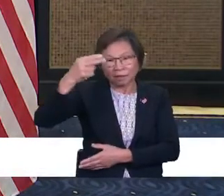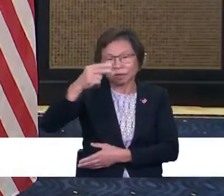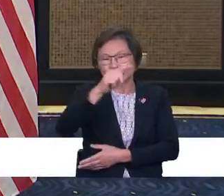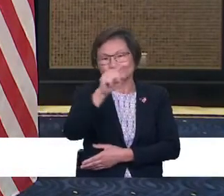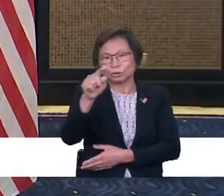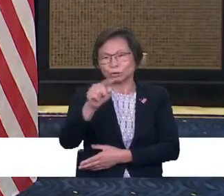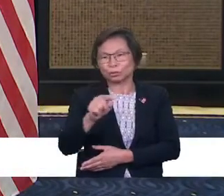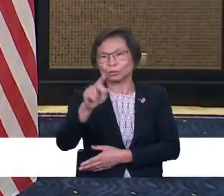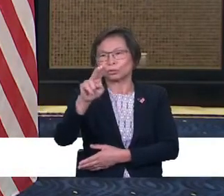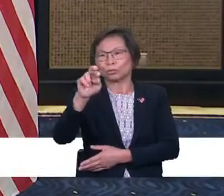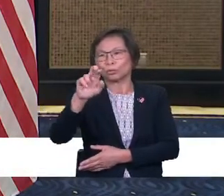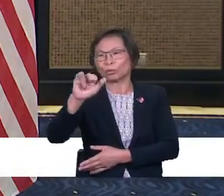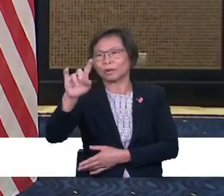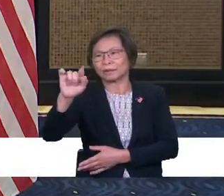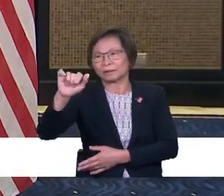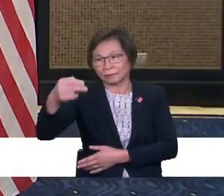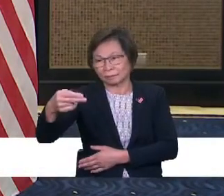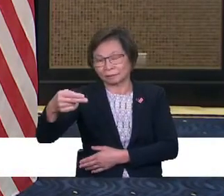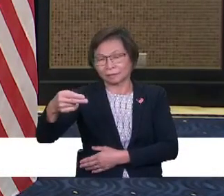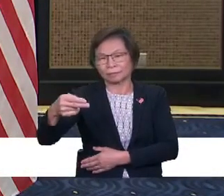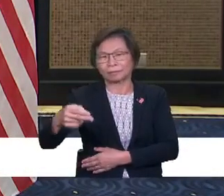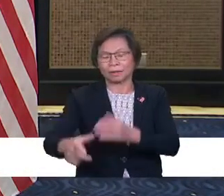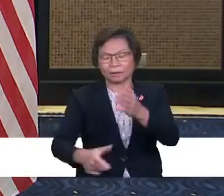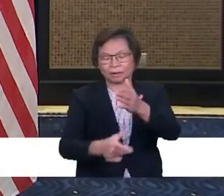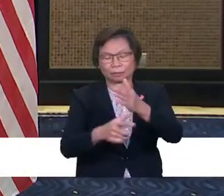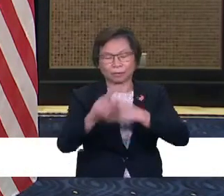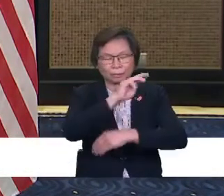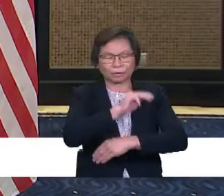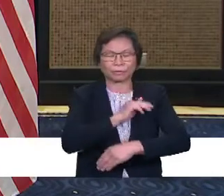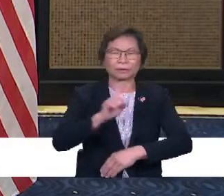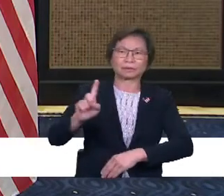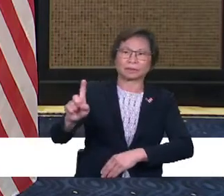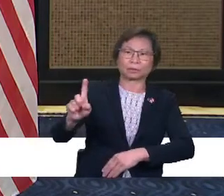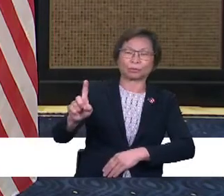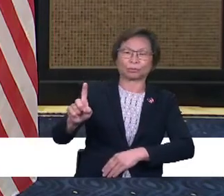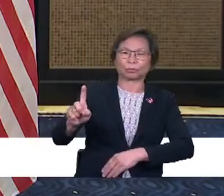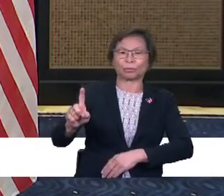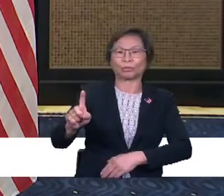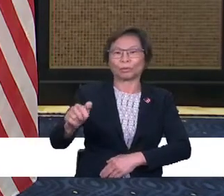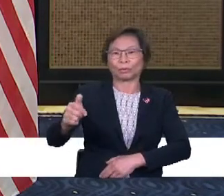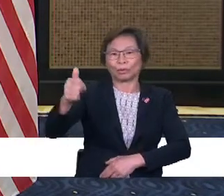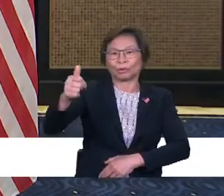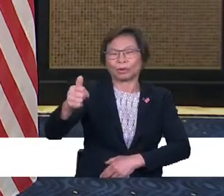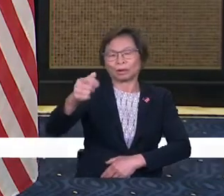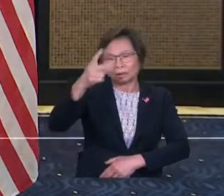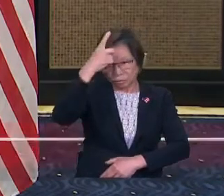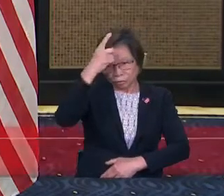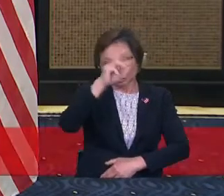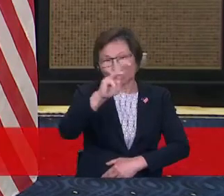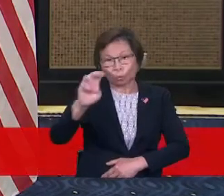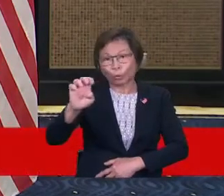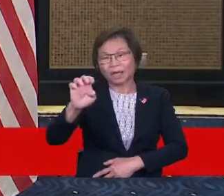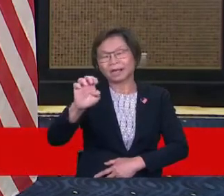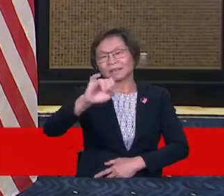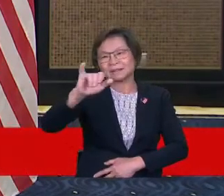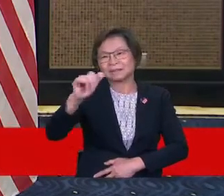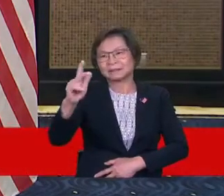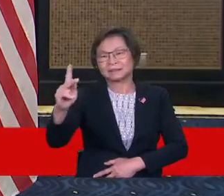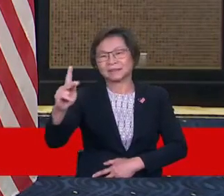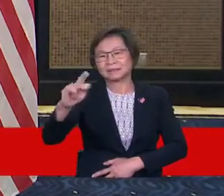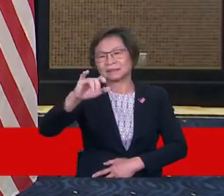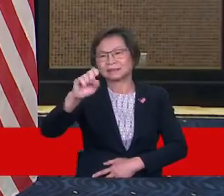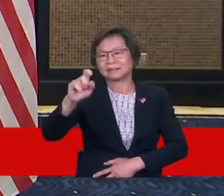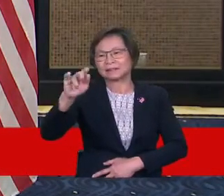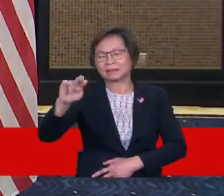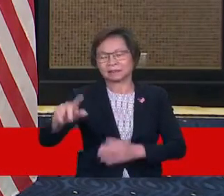zuraidah Medika Bahrudin timbalan menteri satu yang hormat Datuk Sriwijaya casing timbalan menteri